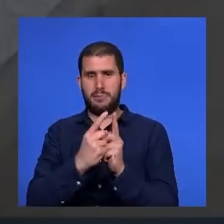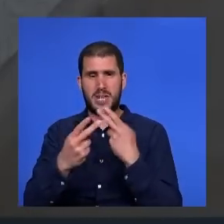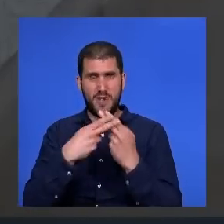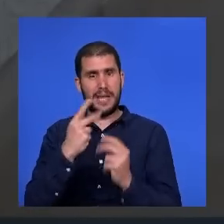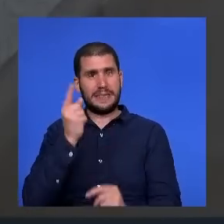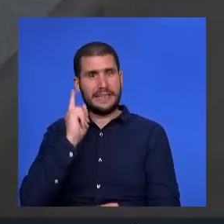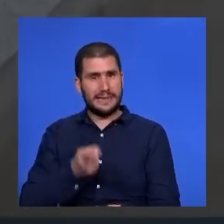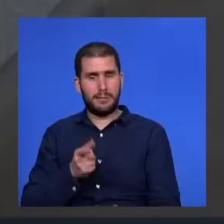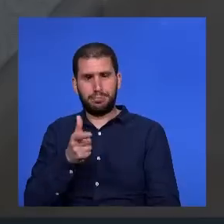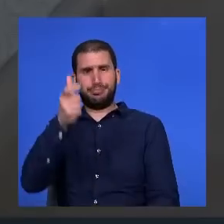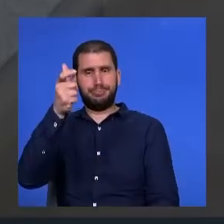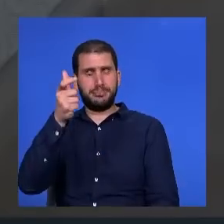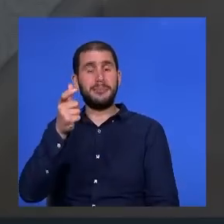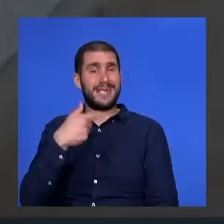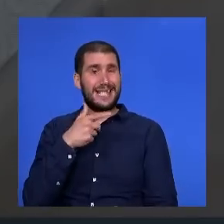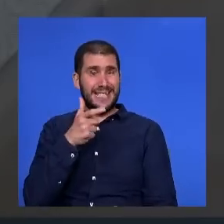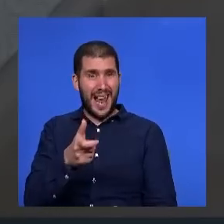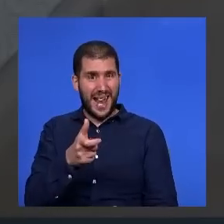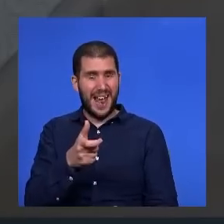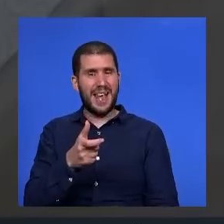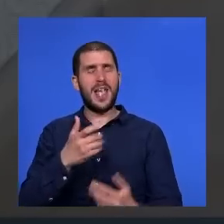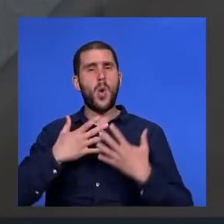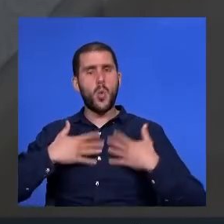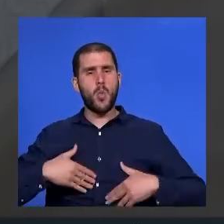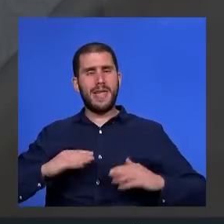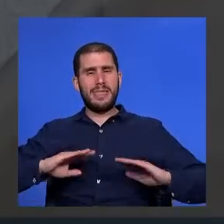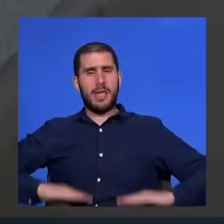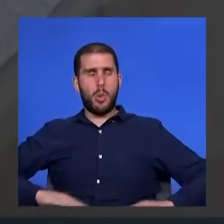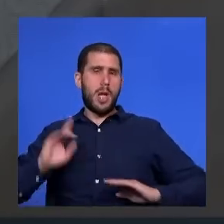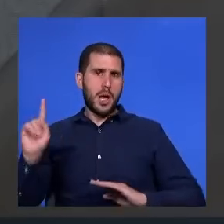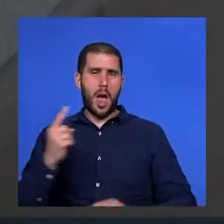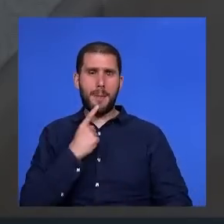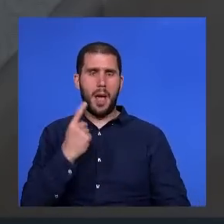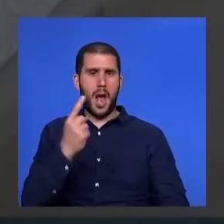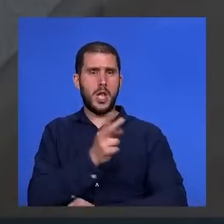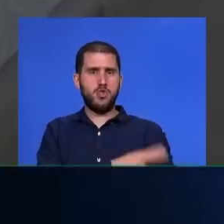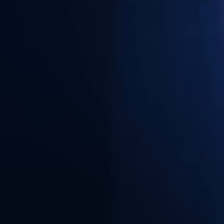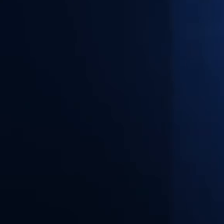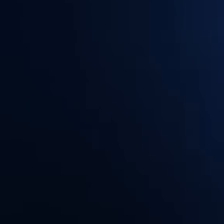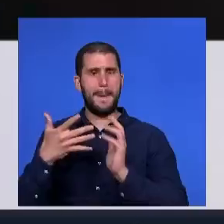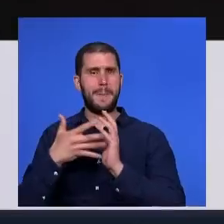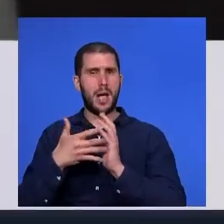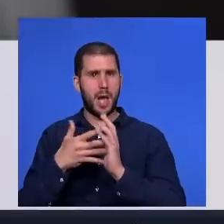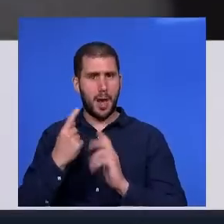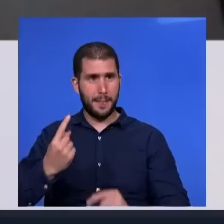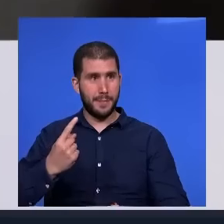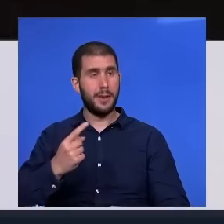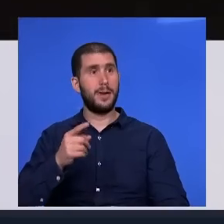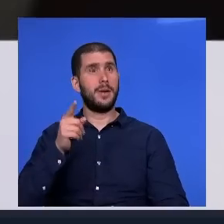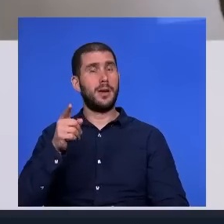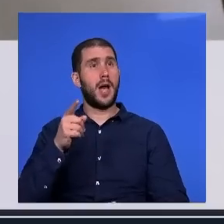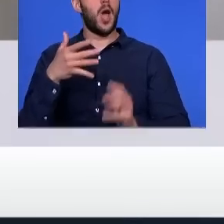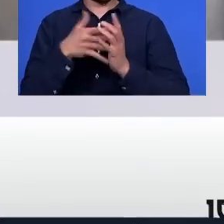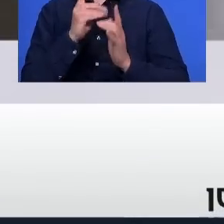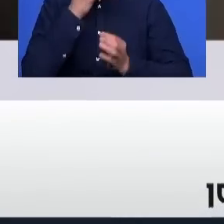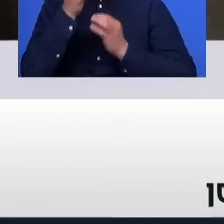צריך לנטרל אותו, יריתי לפלג גופו התחתון. כך אחד השוטרים היום בחקירת מח"ש. אגב, החוקרים לא שאלו